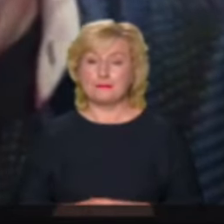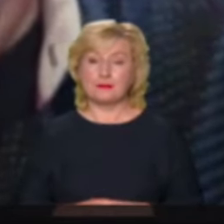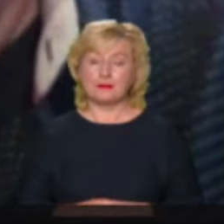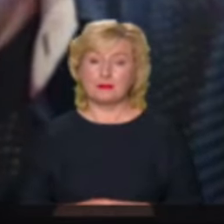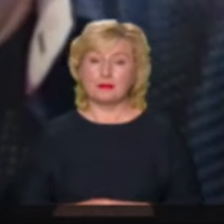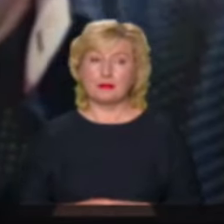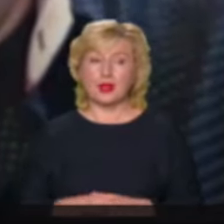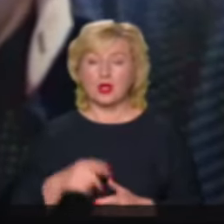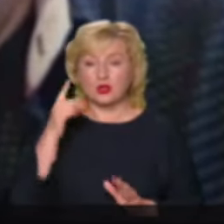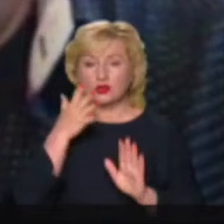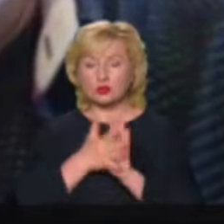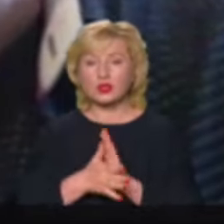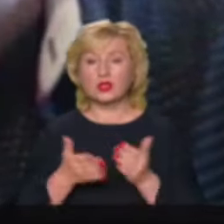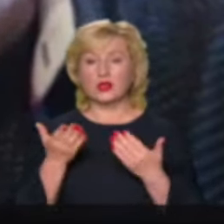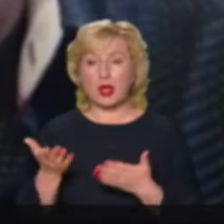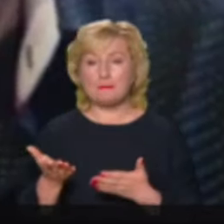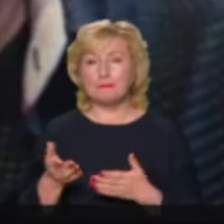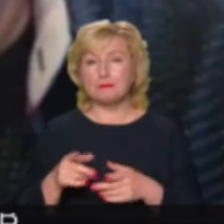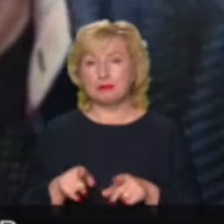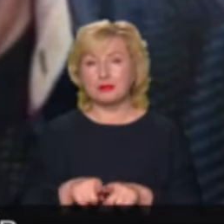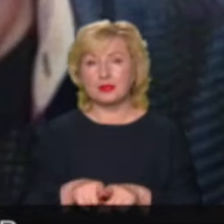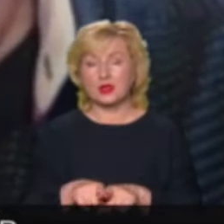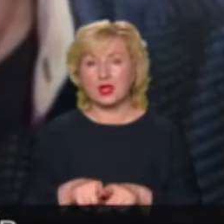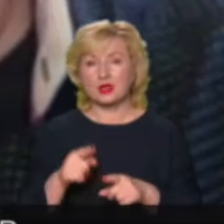там, розумієте, там так, ці